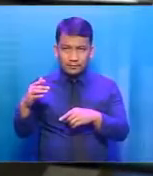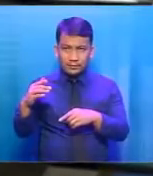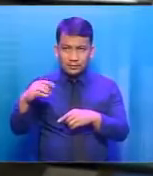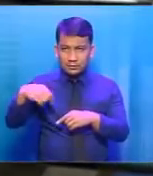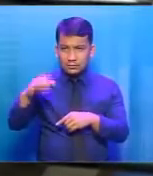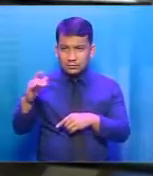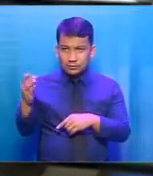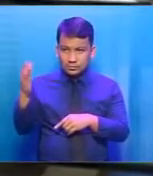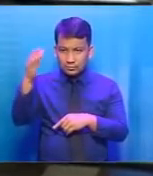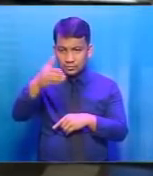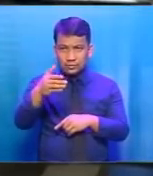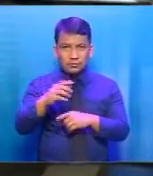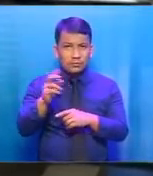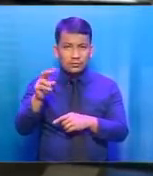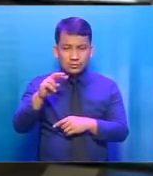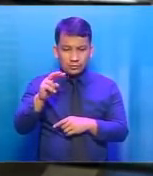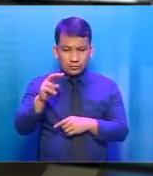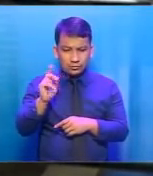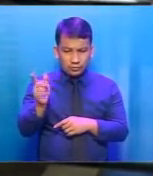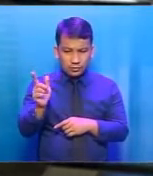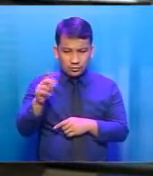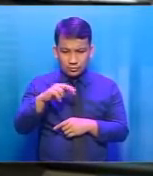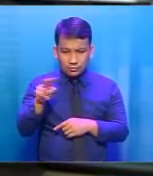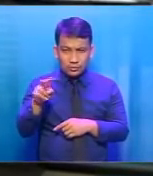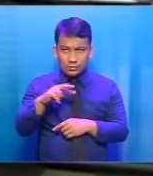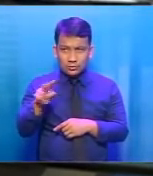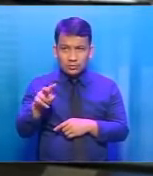I would say mga 20 to 25 minutes na lang.